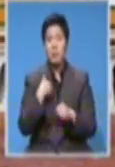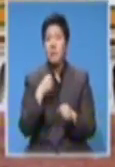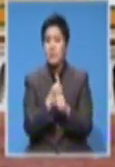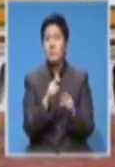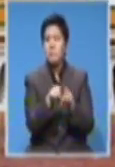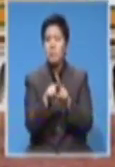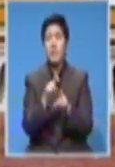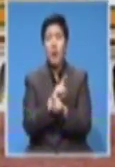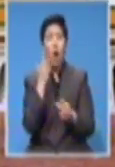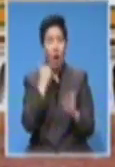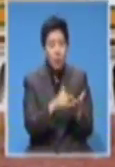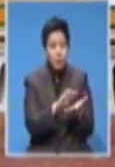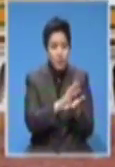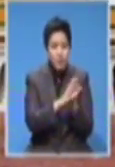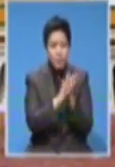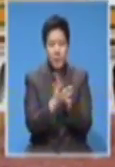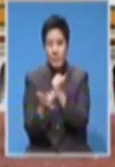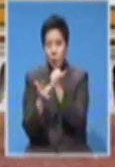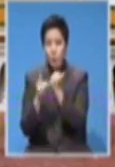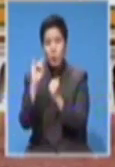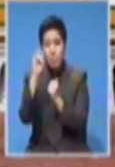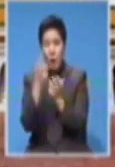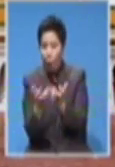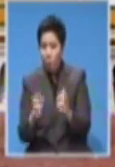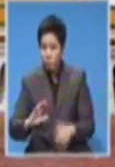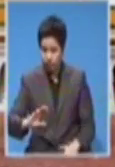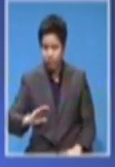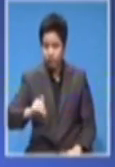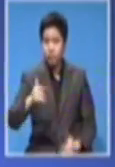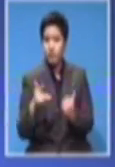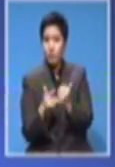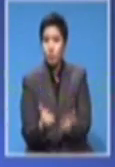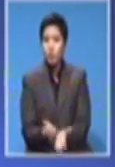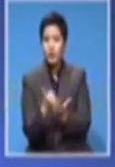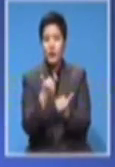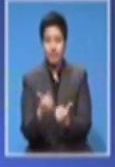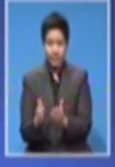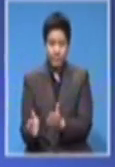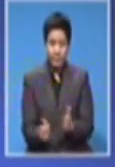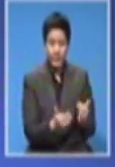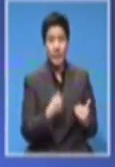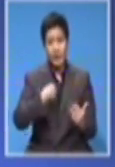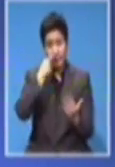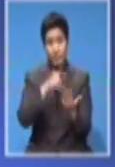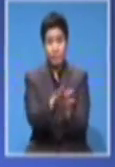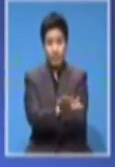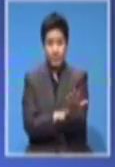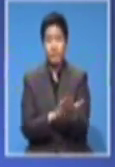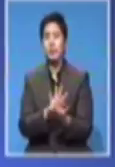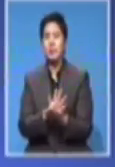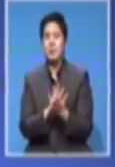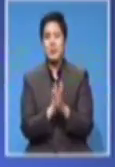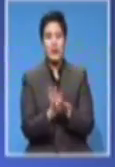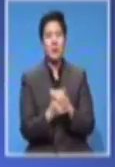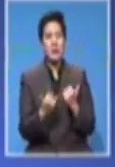แต่ว่าของเก่าก็เปลี่ยนเป็นเทคโนโลยีใหม่เครื่องจักรใหม่อะไรมันก็ดีขึ้นนะครับเรื่องการไปรูปประเทศนั้นผมอยากเรียนว่าเป็นเรื่องละเอียดอ่อน